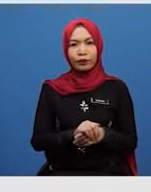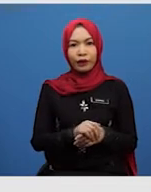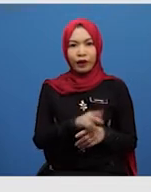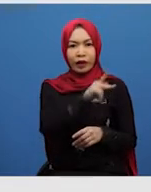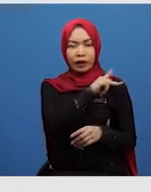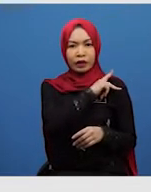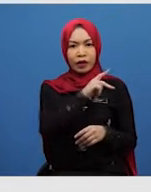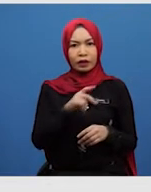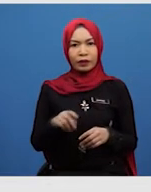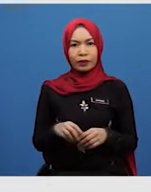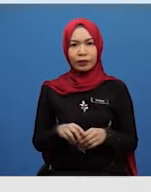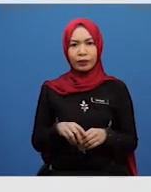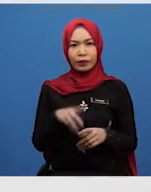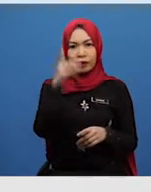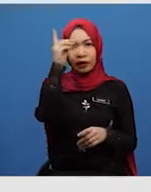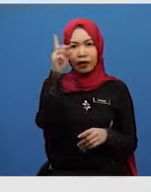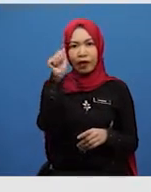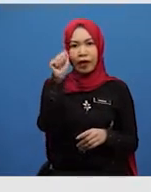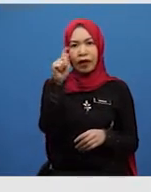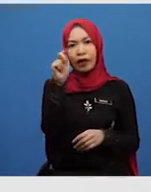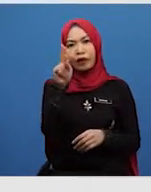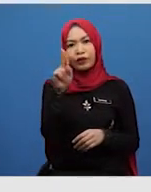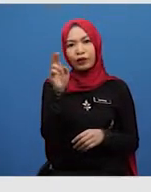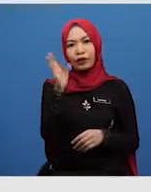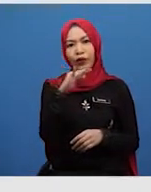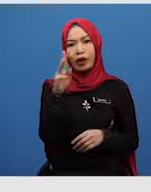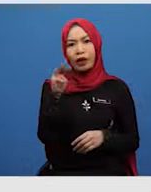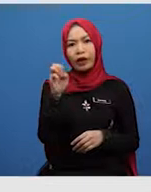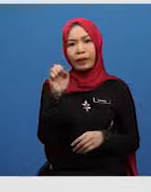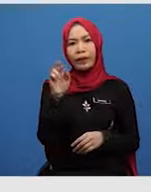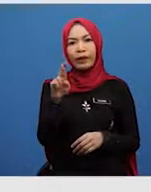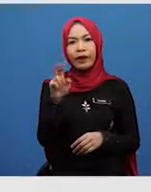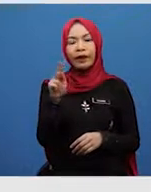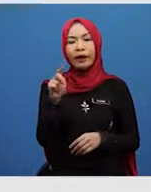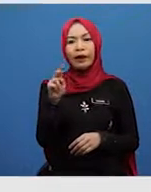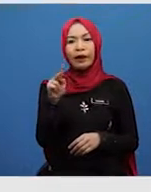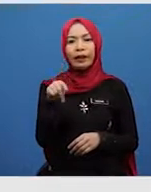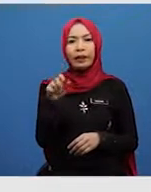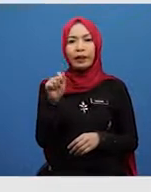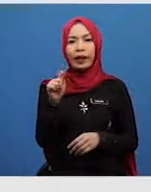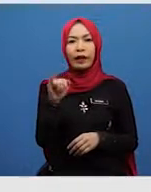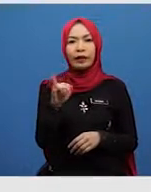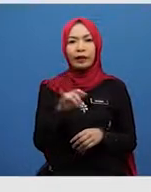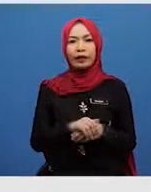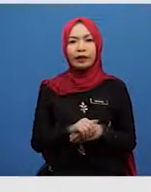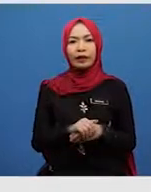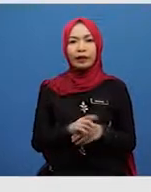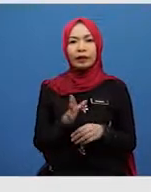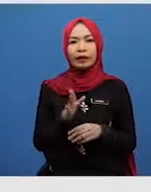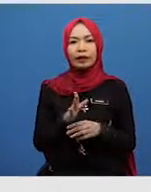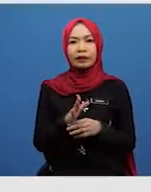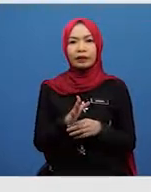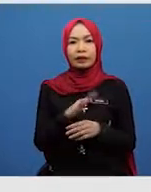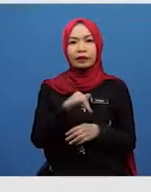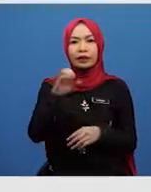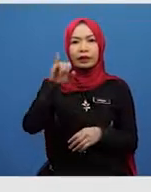keturunan Datu merpati Jepang secara turun-temurun menguasai pentadbiran wilayah ini dengan